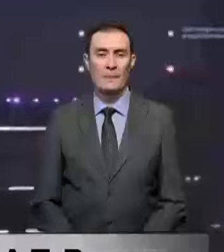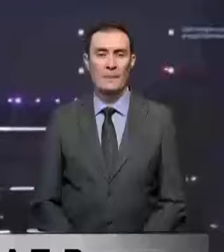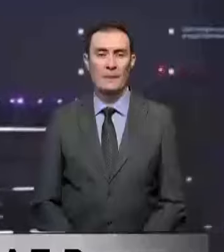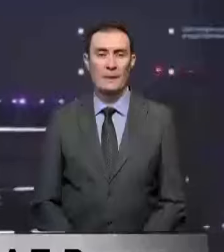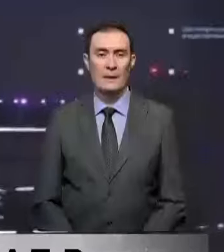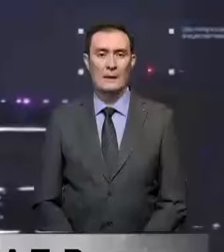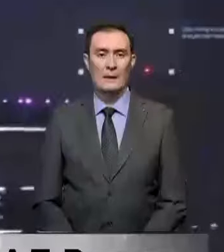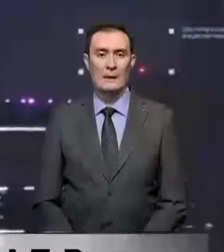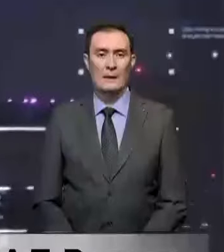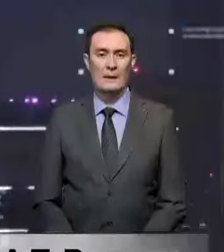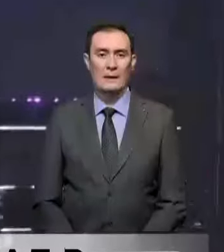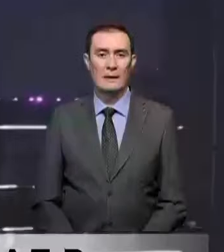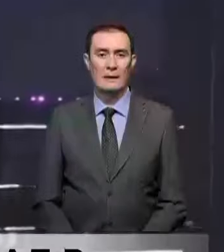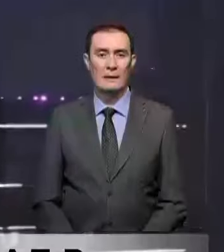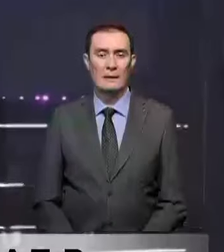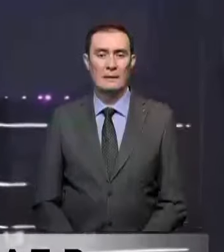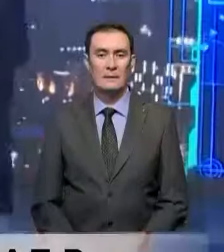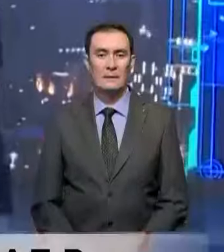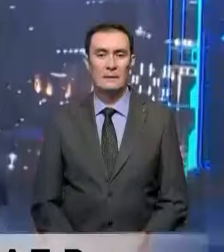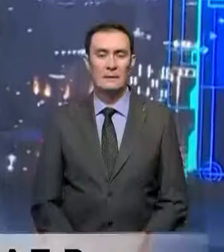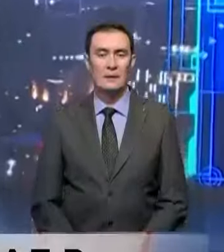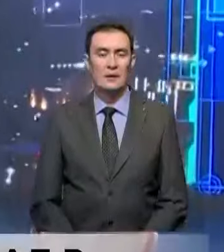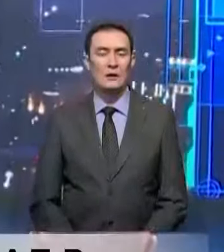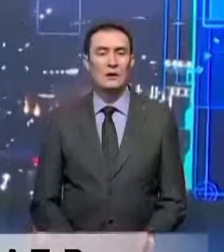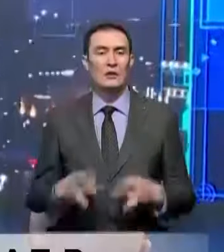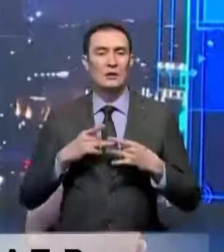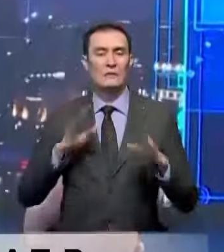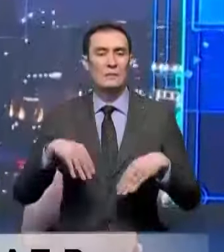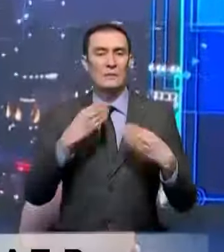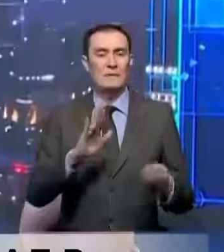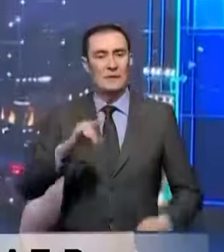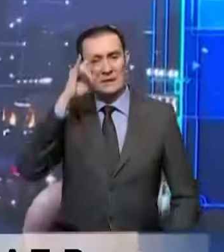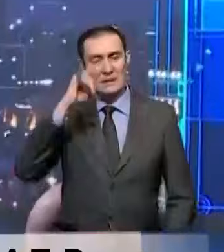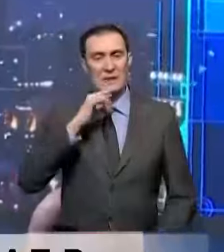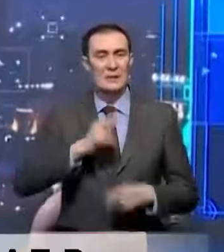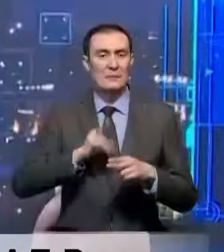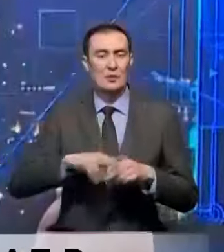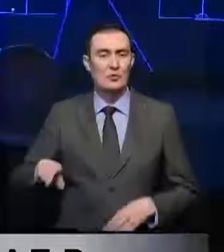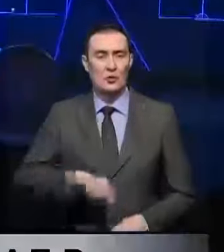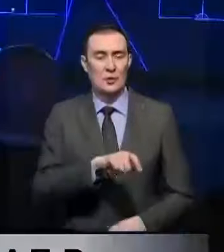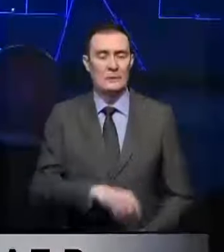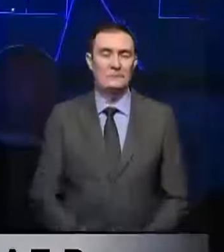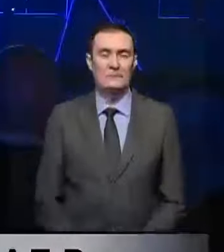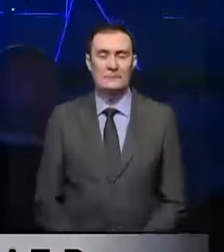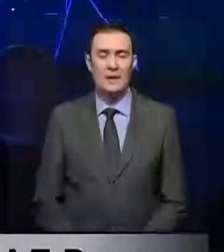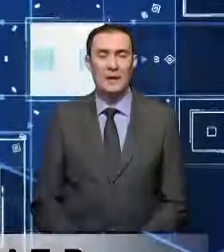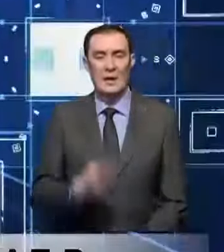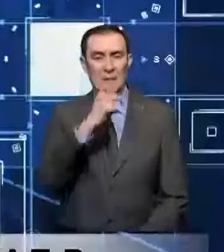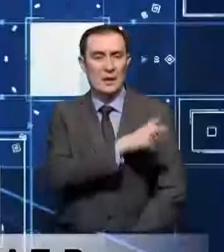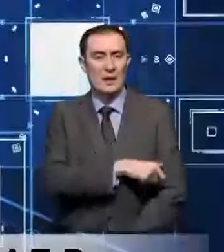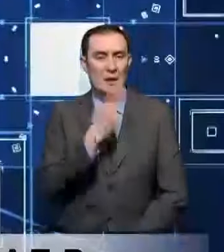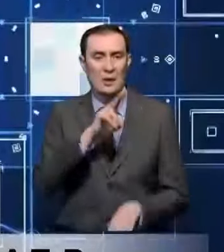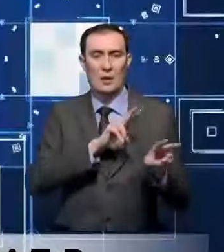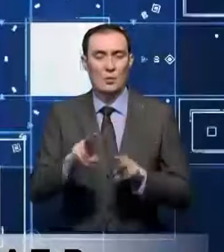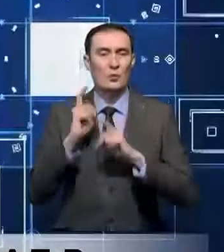Модель искусственного интеллекта «Пангу» торжественно передана в Казахстан теміржолы. За контролем грузов,